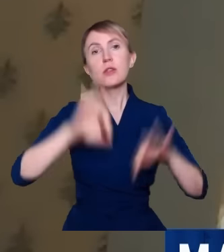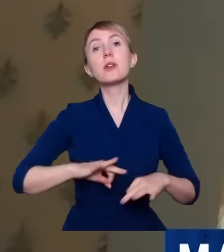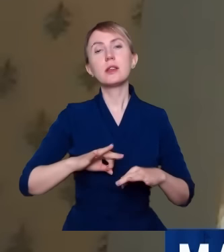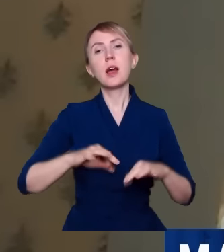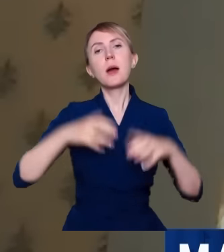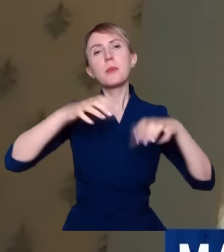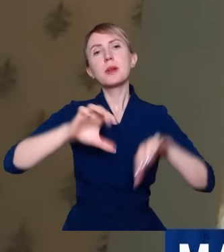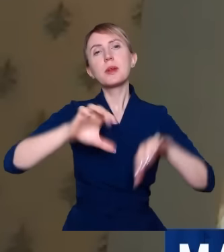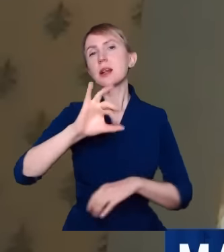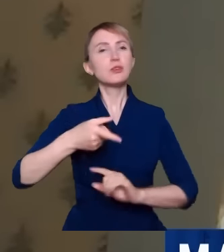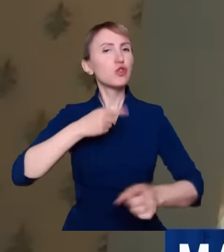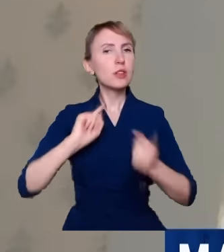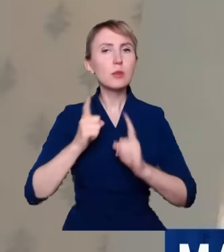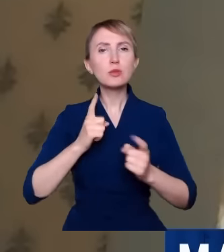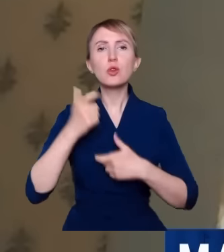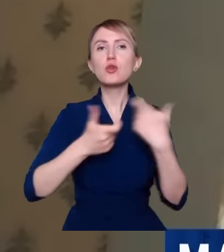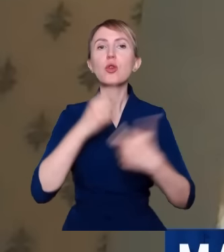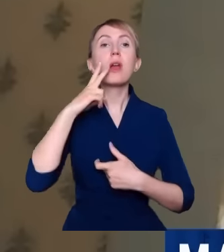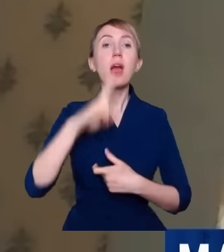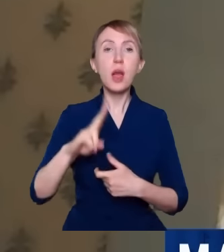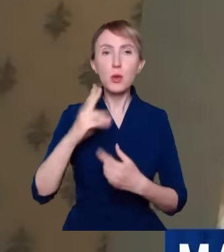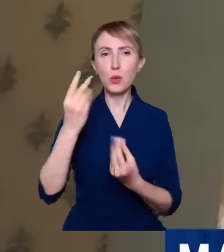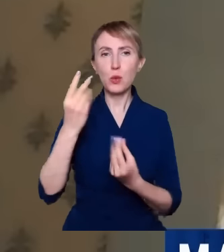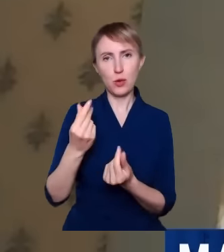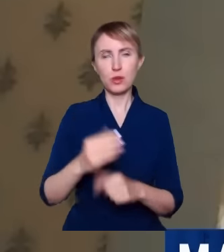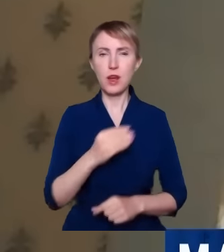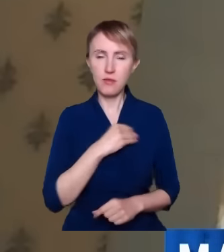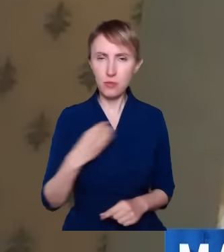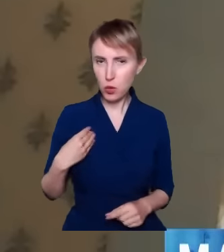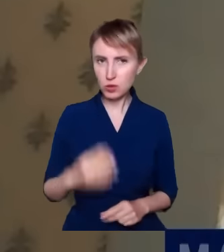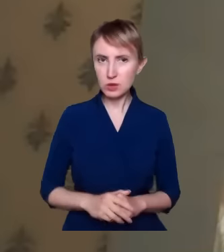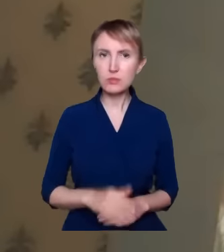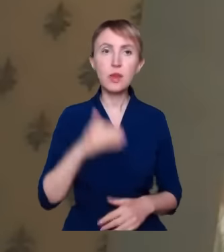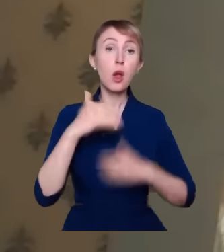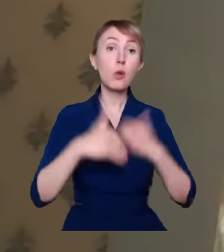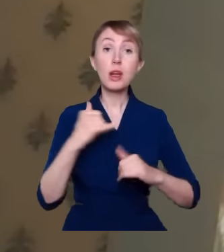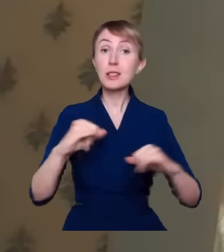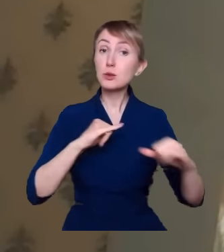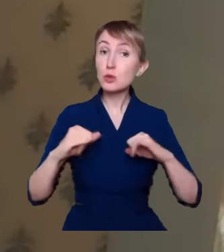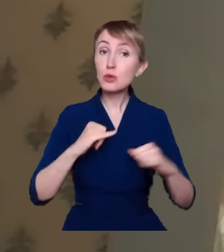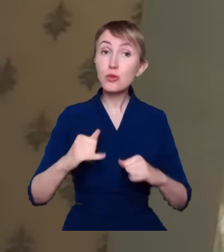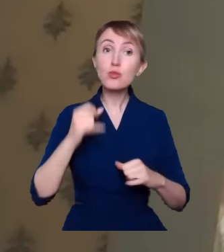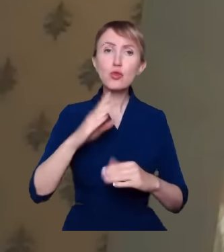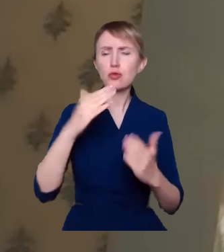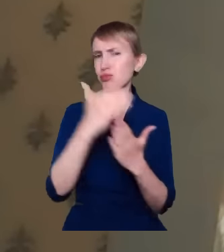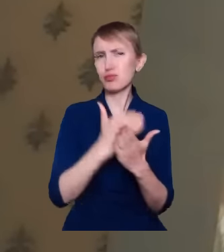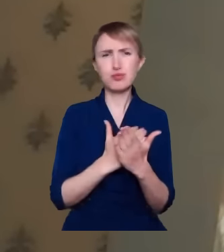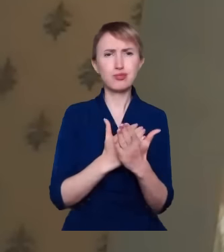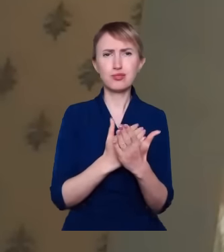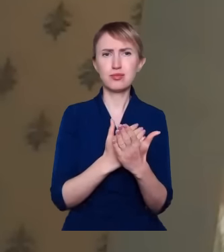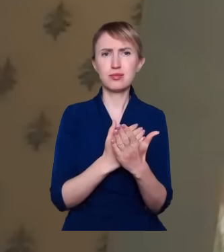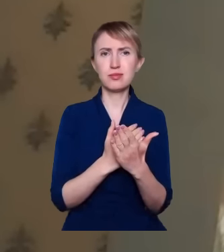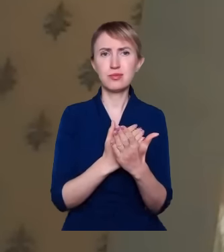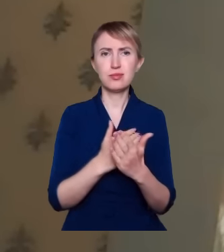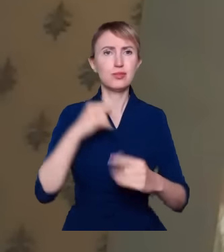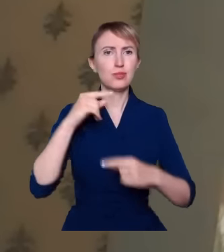przyspiesza wprowadzenie w euro w Polsce. Obligacje, szczególnie rządowe, są standardową procedurą